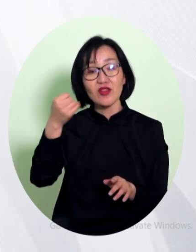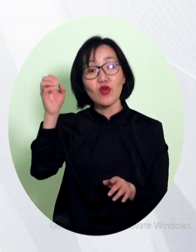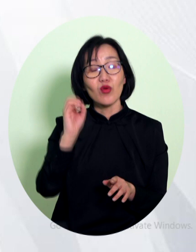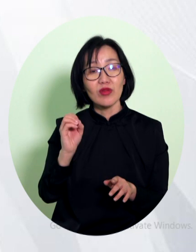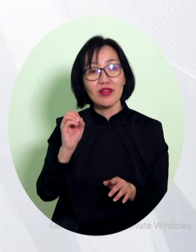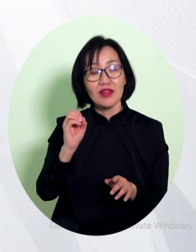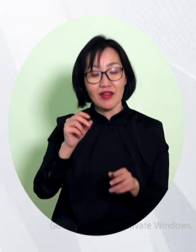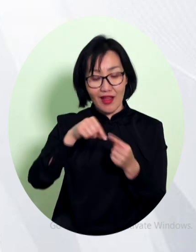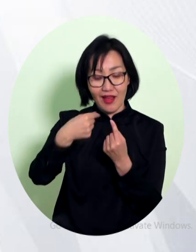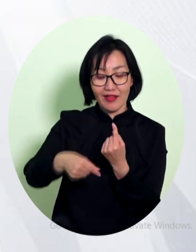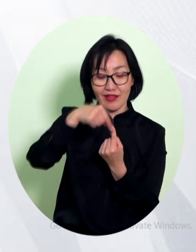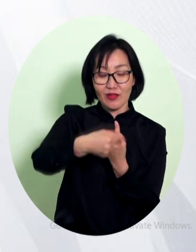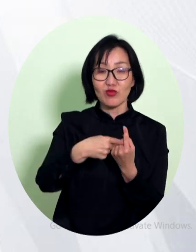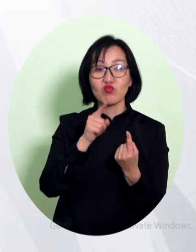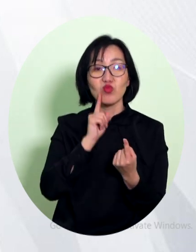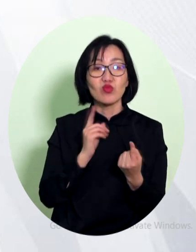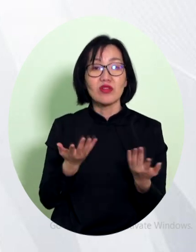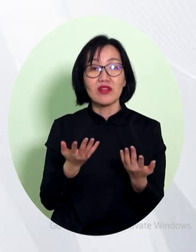дуртай вэ? Яаж бодох вэ?